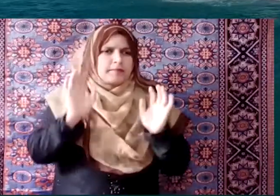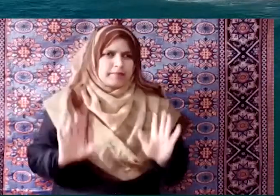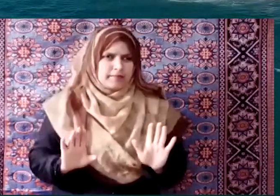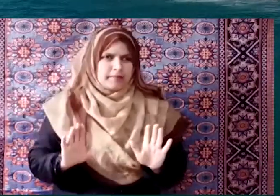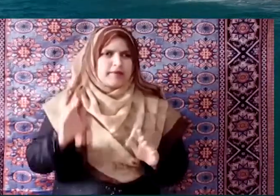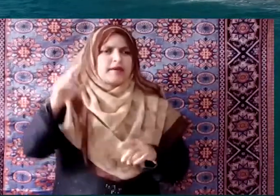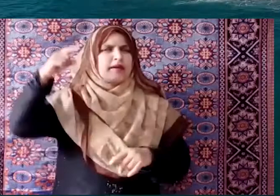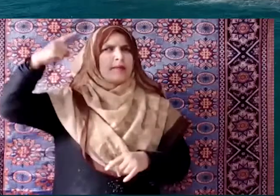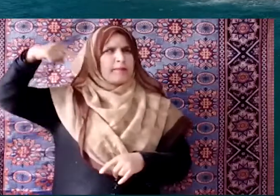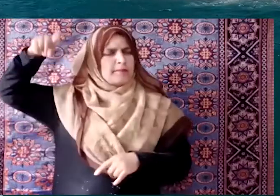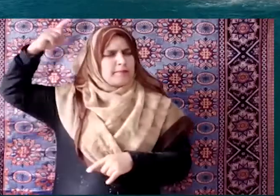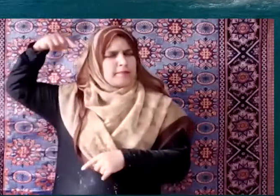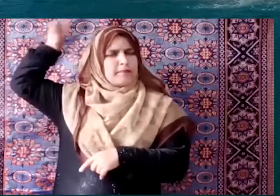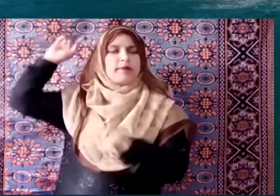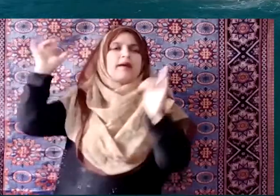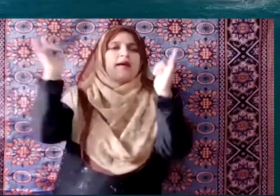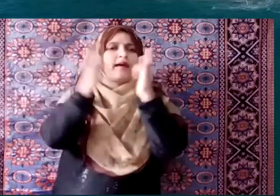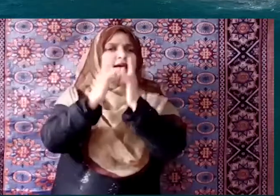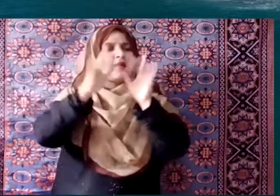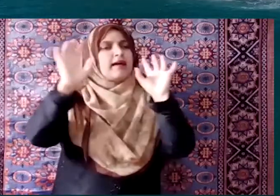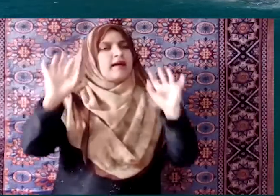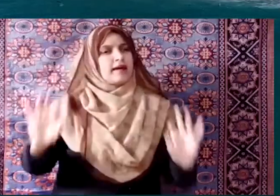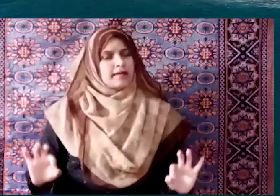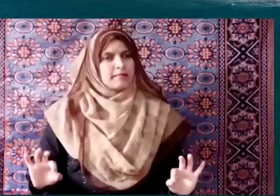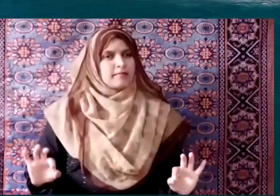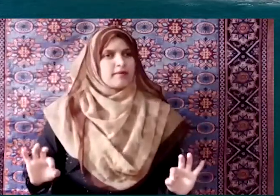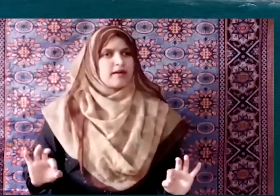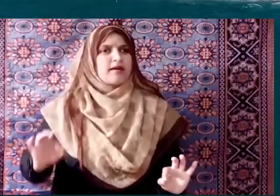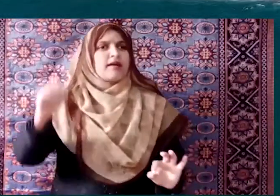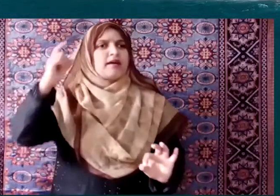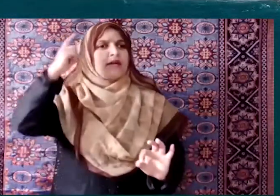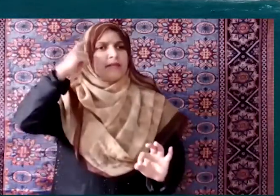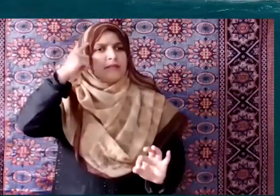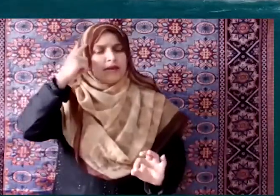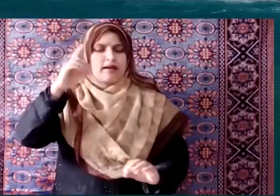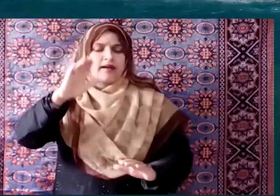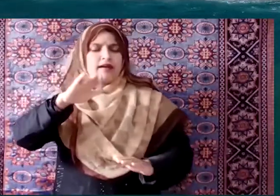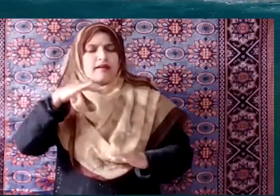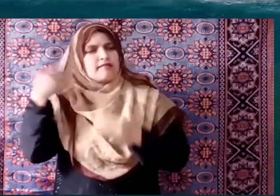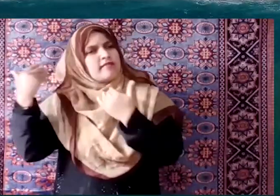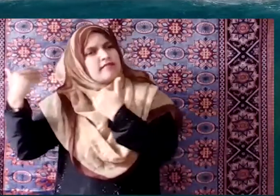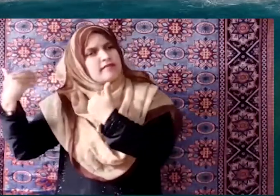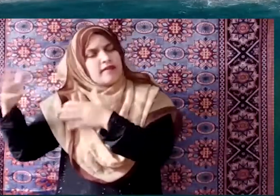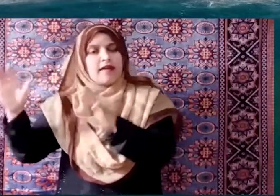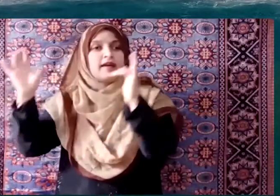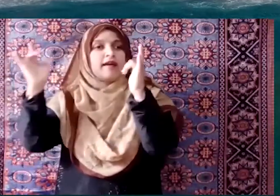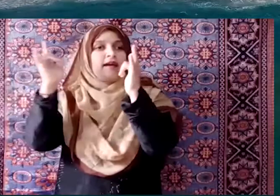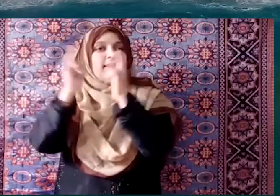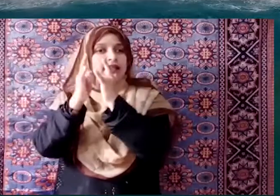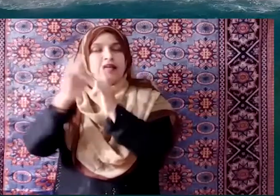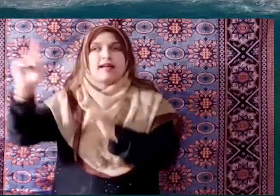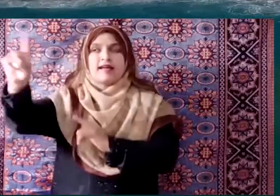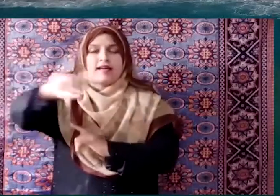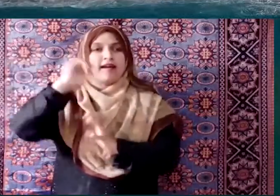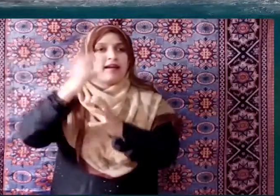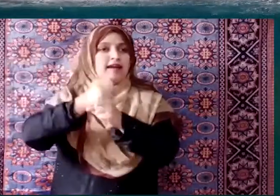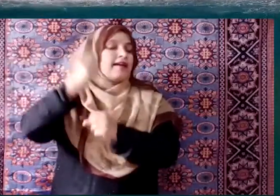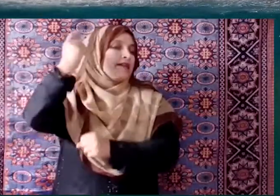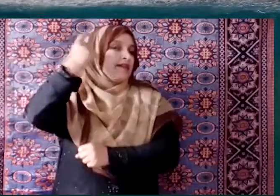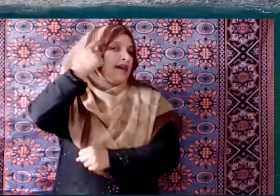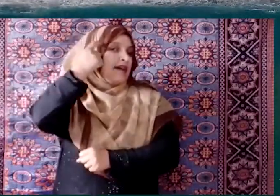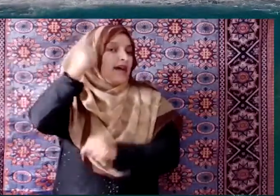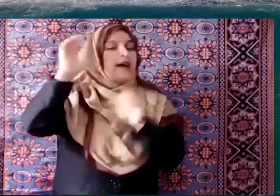جیسا کہ آپ سب جانتے ہیں، تاریخ میں کچھ سچی محبتیں کرنے والے ایسے بھی پائے جاتے ہیں جن کے وجود تو آج نہیں